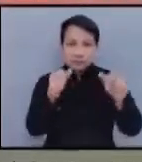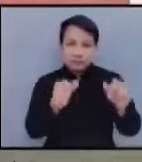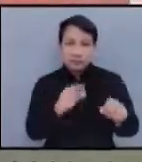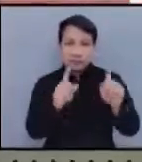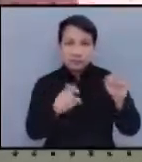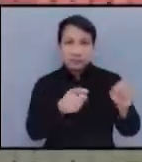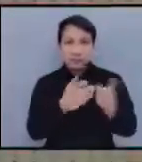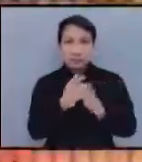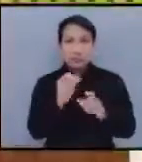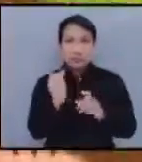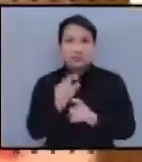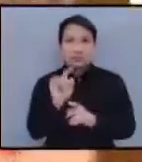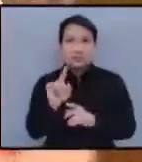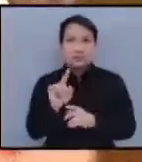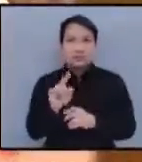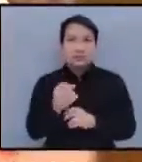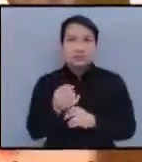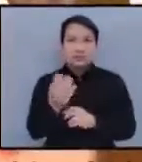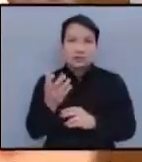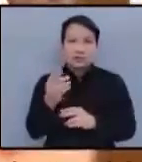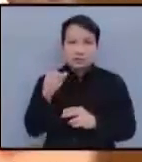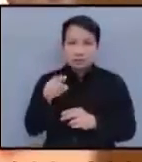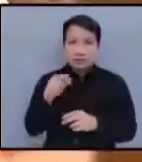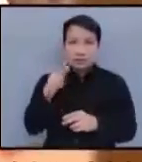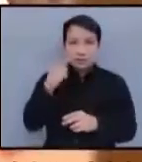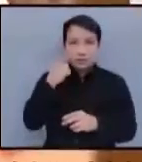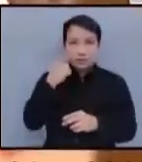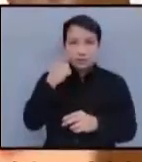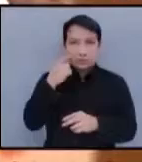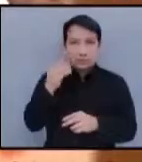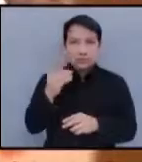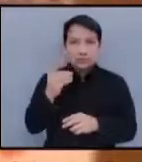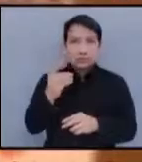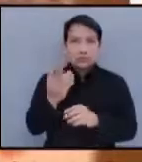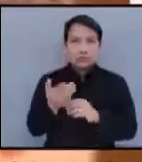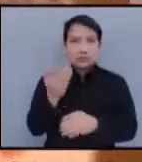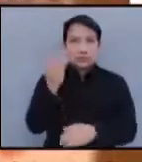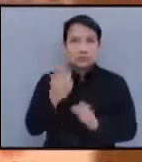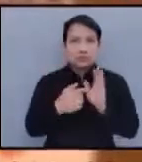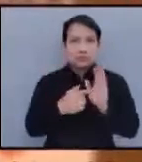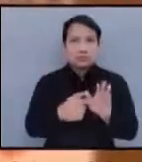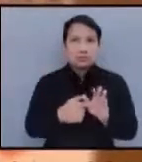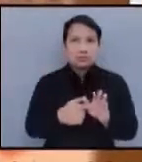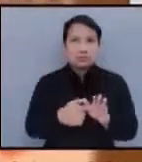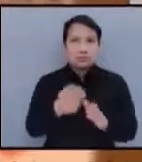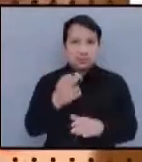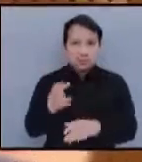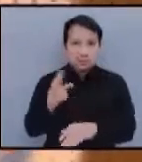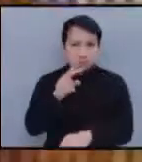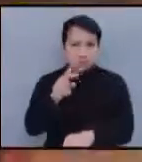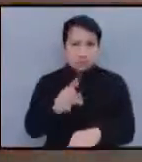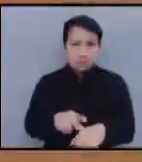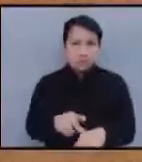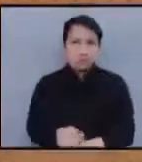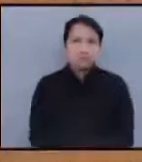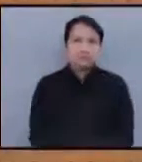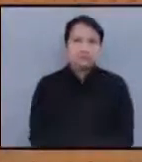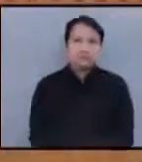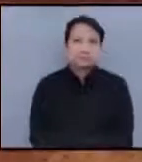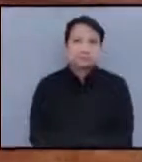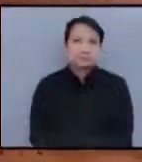social media accounts. This is Gina Donato para sa Morning Show ng Bayan, Rise and Shine, Pilipinas.